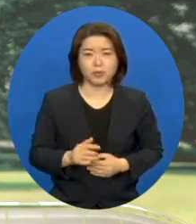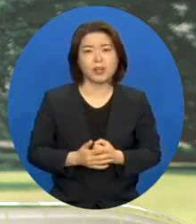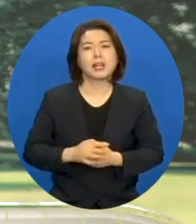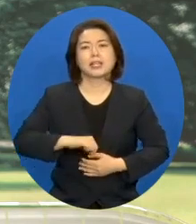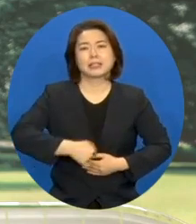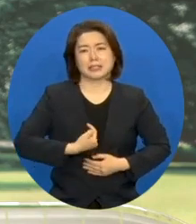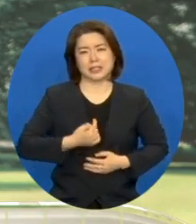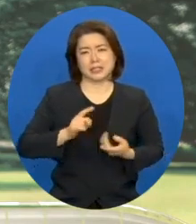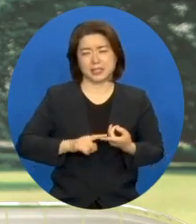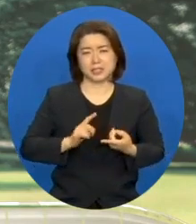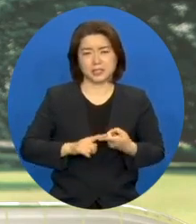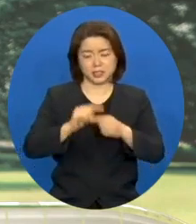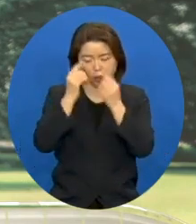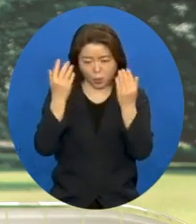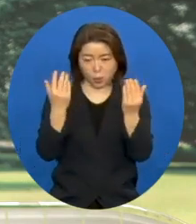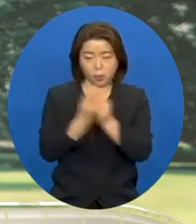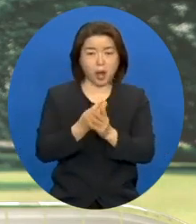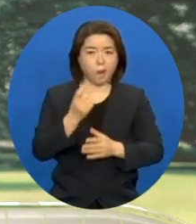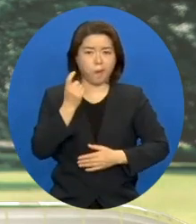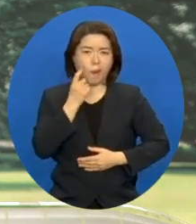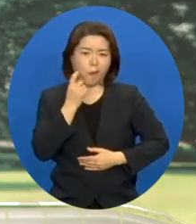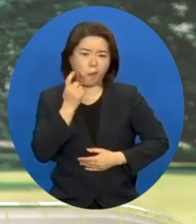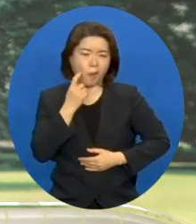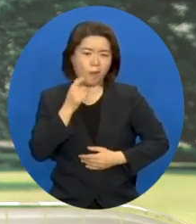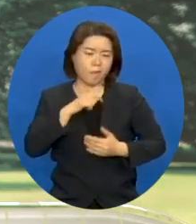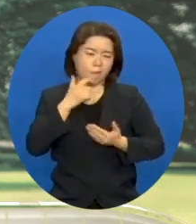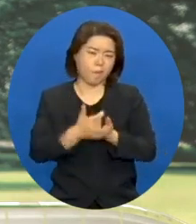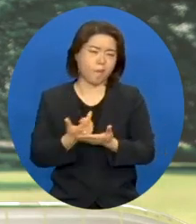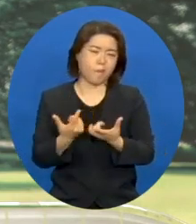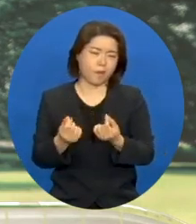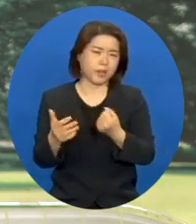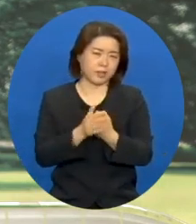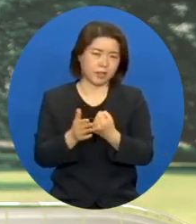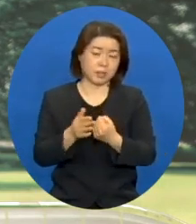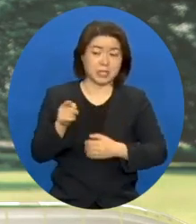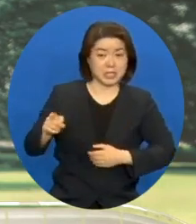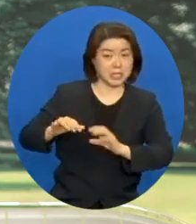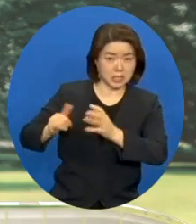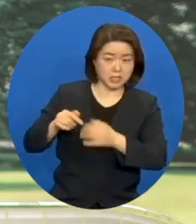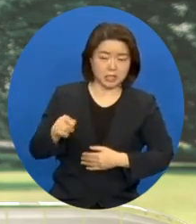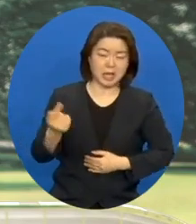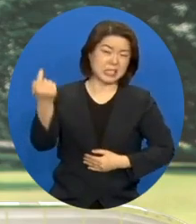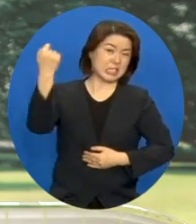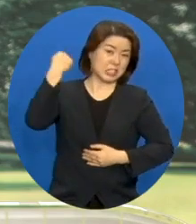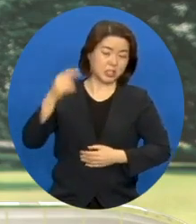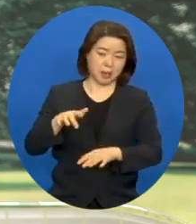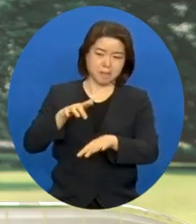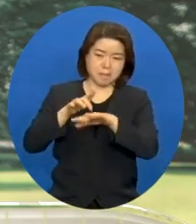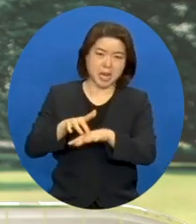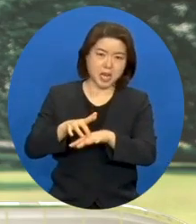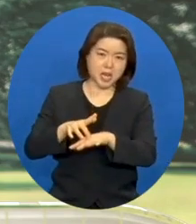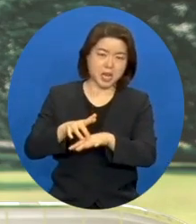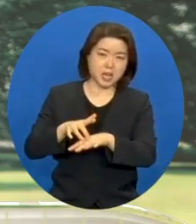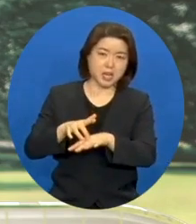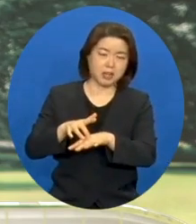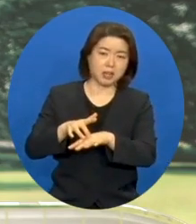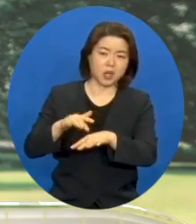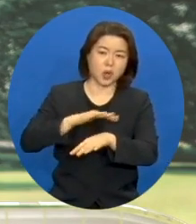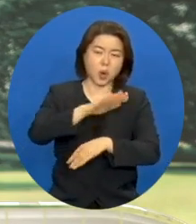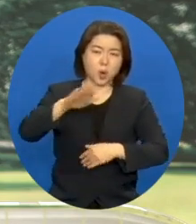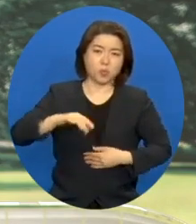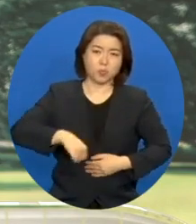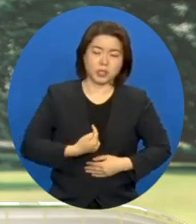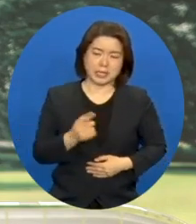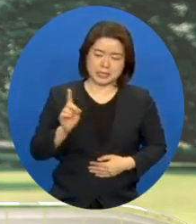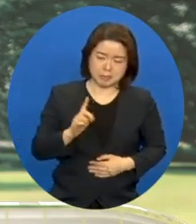자기 자신에 대해서 완전히 거짓으로 속고 있는 것. 이 세상이, 아니 그 뒤에 마귀가 우리